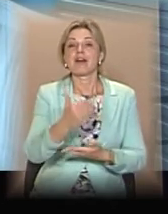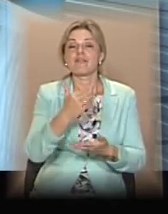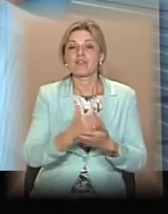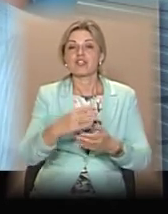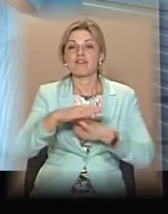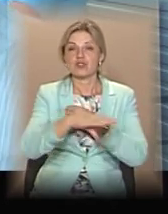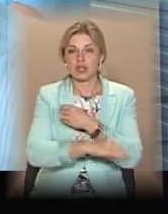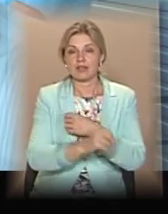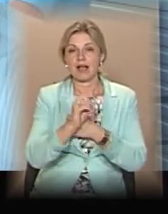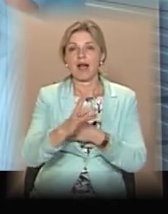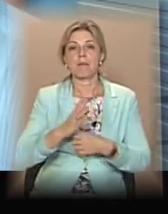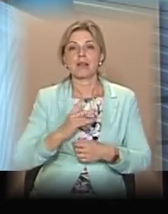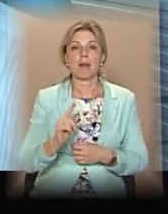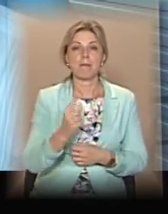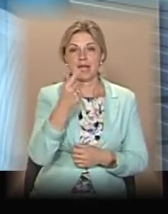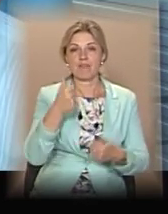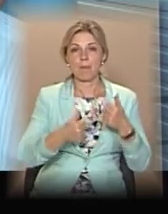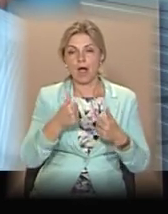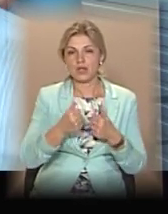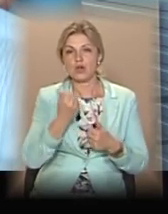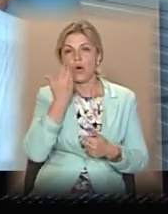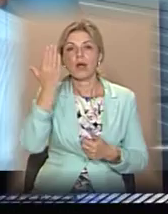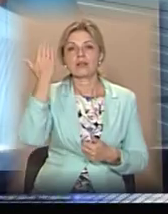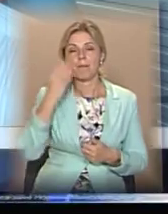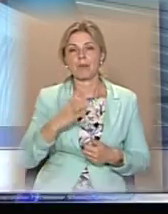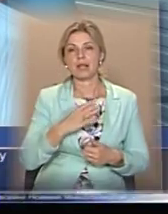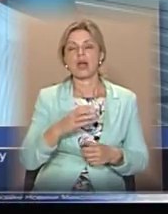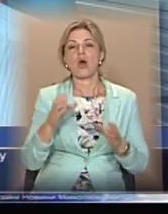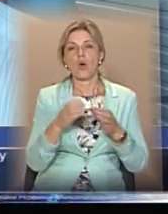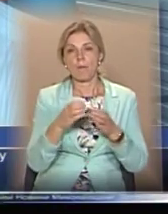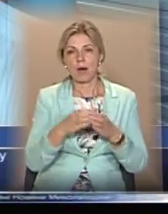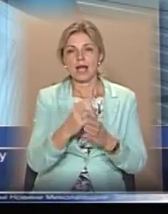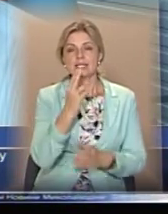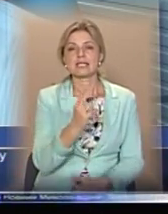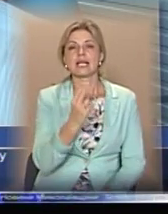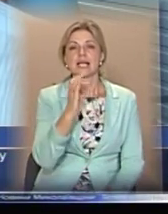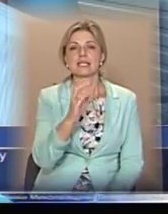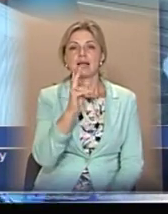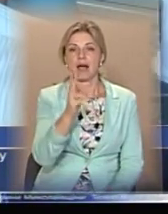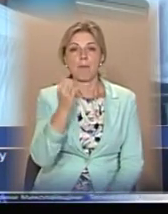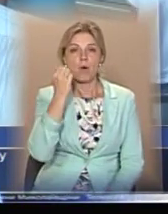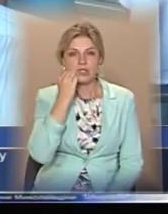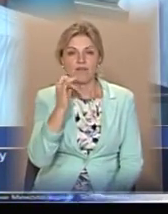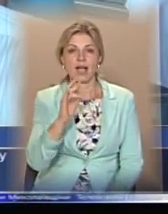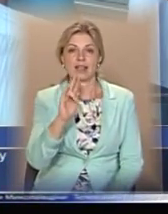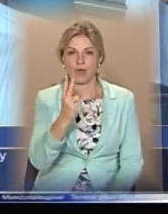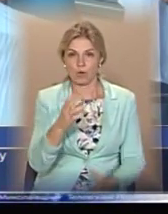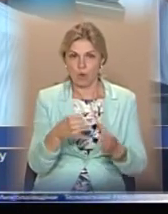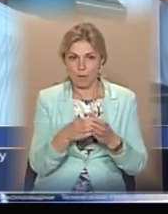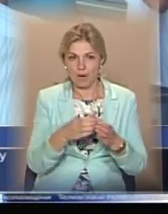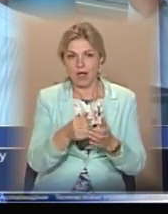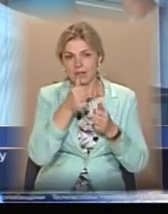як було і в першому матчі, коли грав судостроїтель ЦСКА Москва, ми не могли пригласити сьогодні